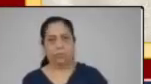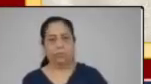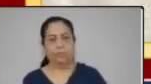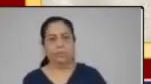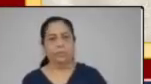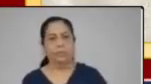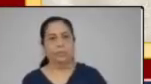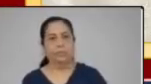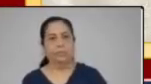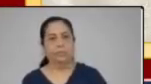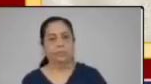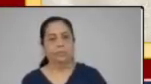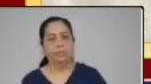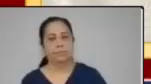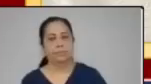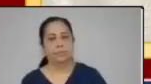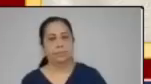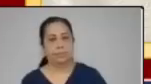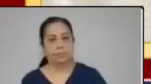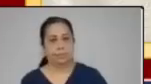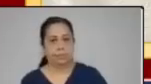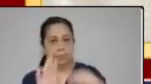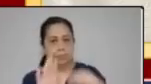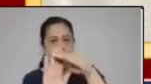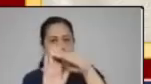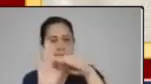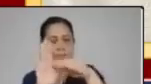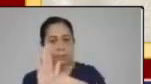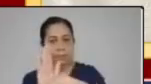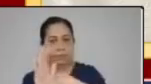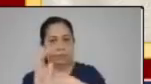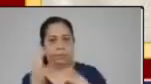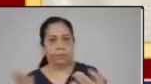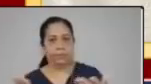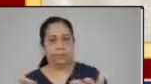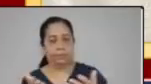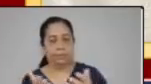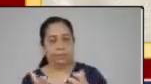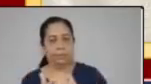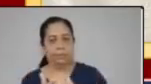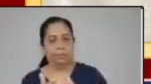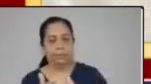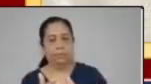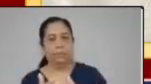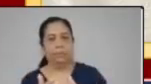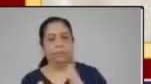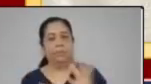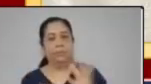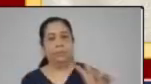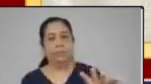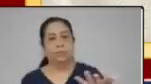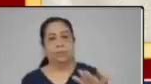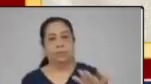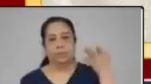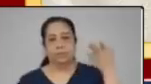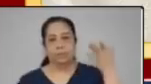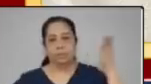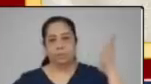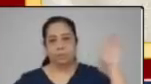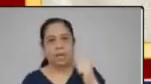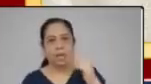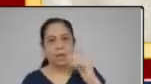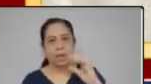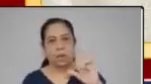mga sumusunod, ang NCR, ang CAR, kasama na pong Abra, Apayao, Benguet, Baguio City,